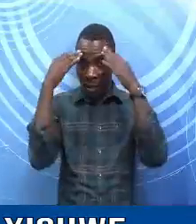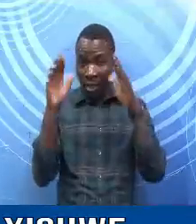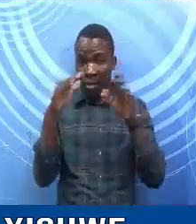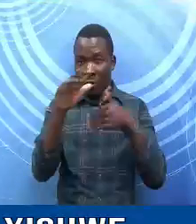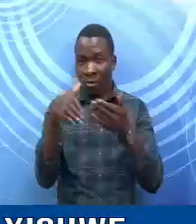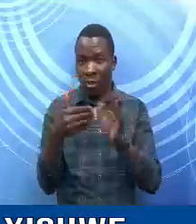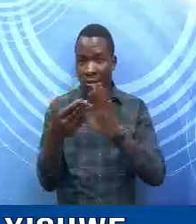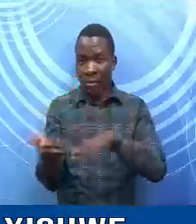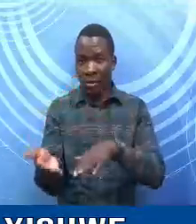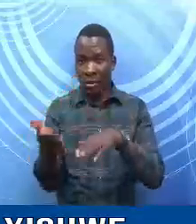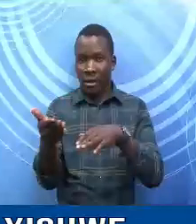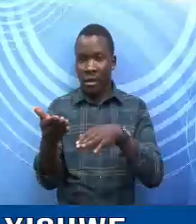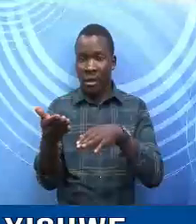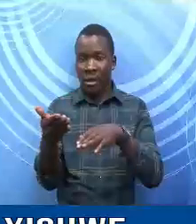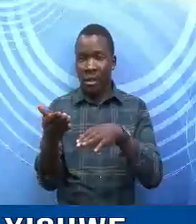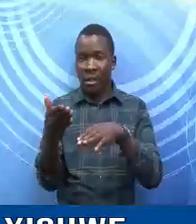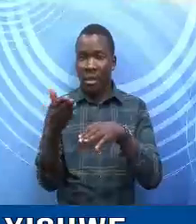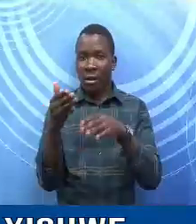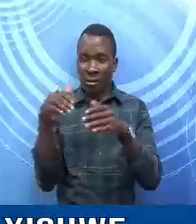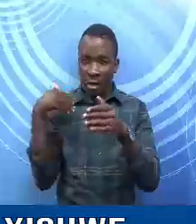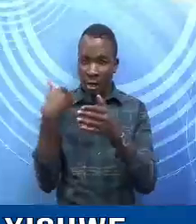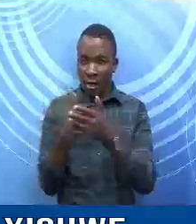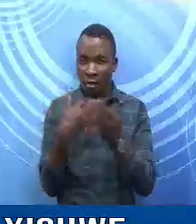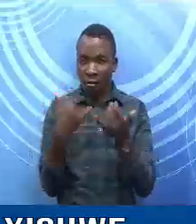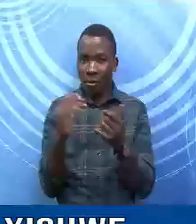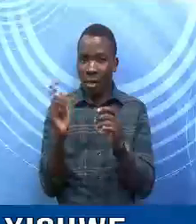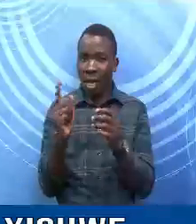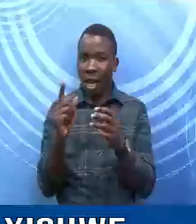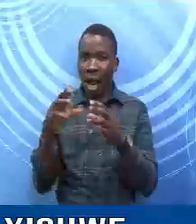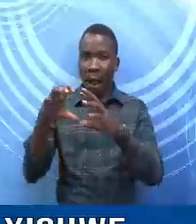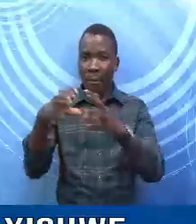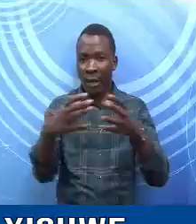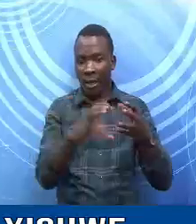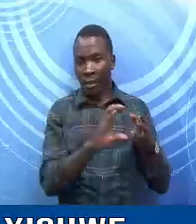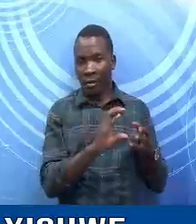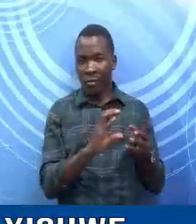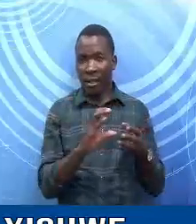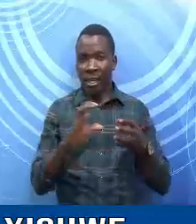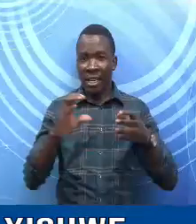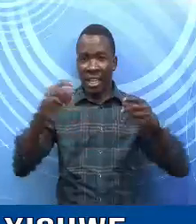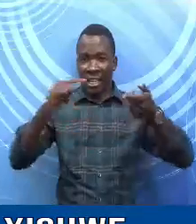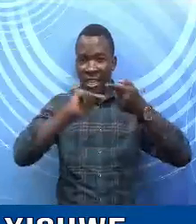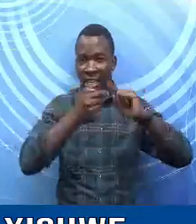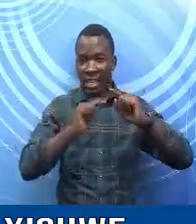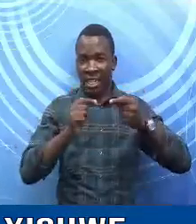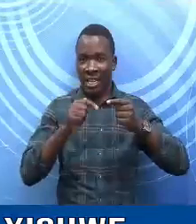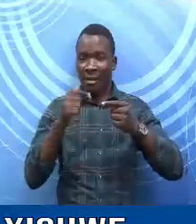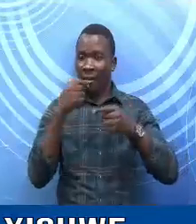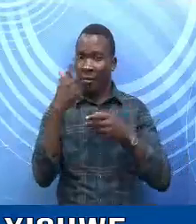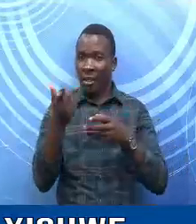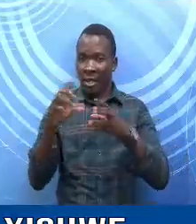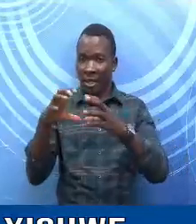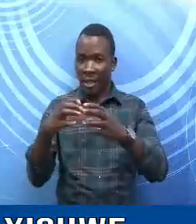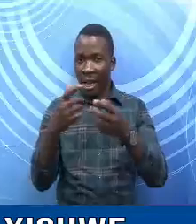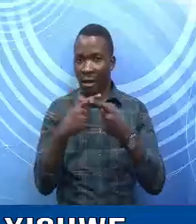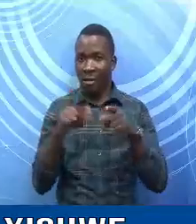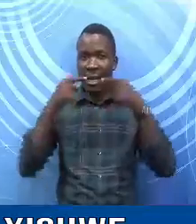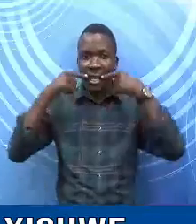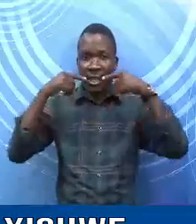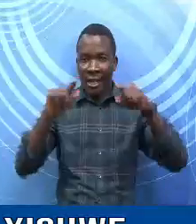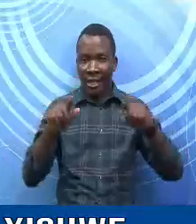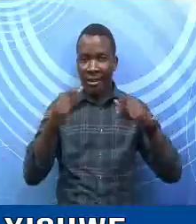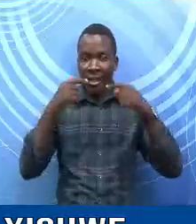nta mutwe n'umwe w'isanzwe ihanganye cyangwa se ihungabanya umutekano w'urusizi bw'icyo gihugu wari wigambye icyo gitero. Gusa mu itangazo risohotse